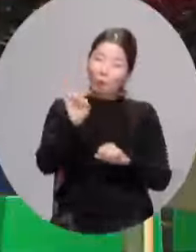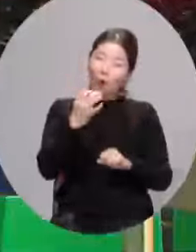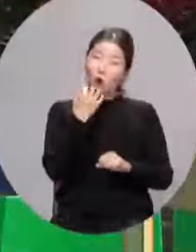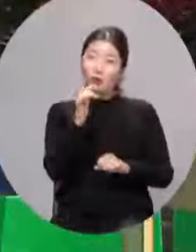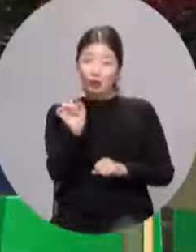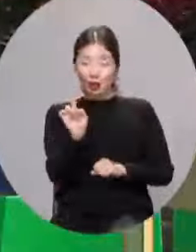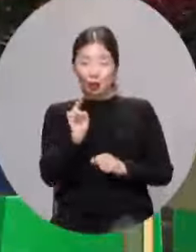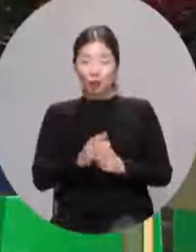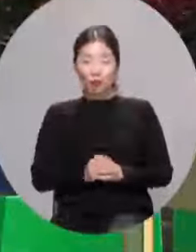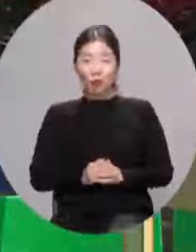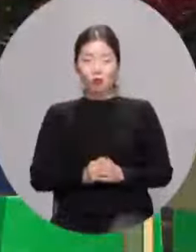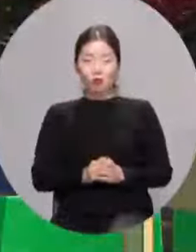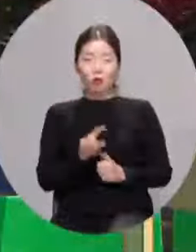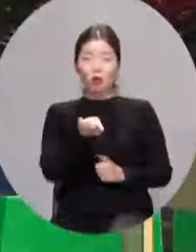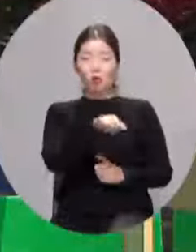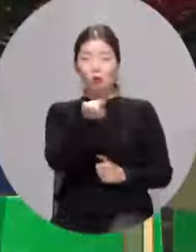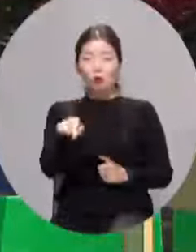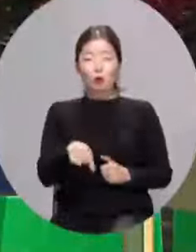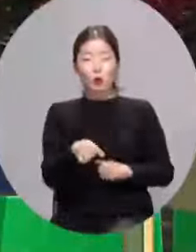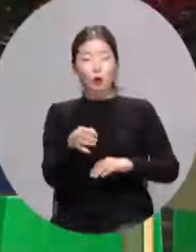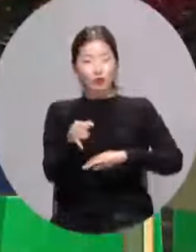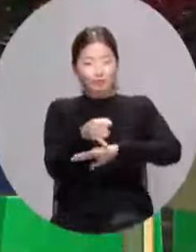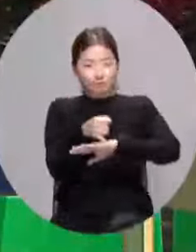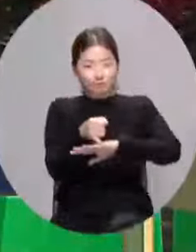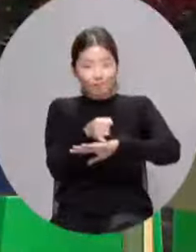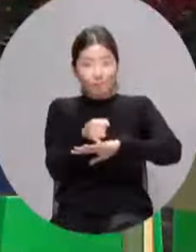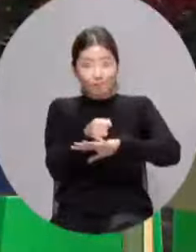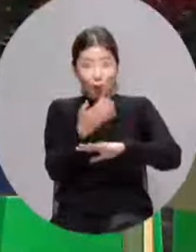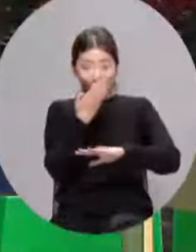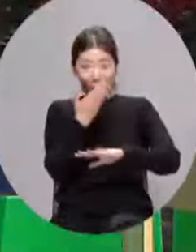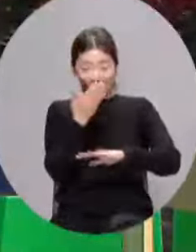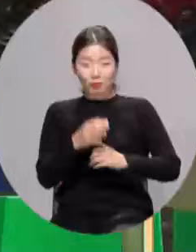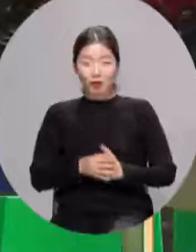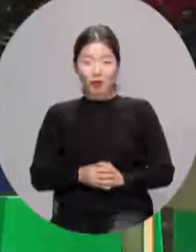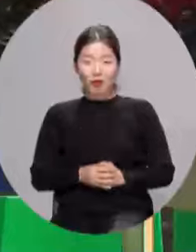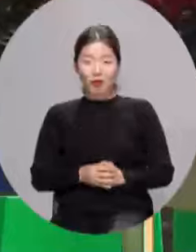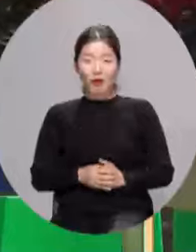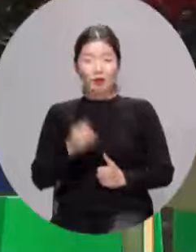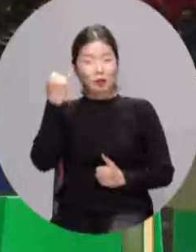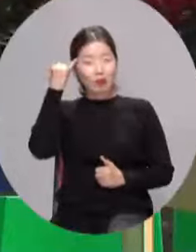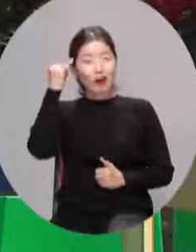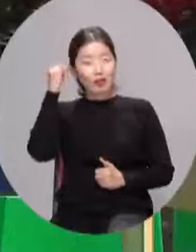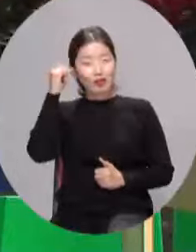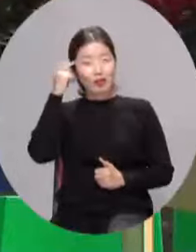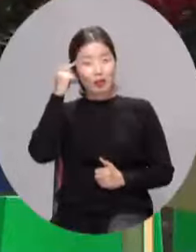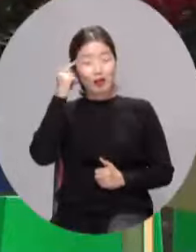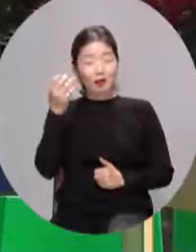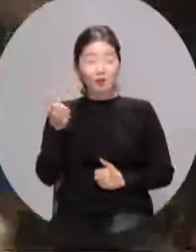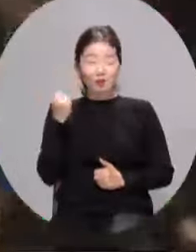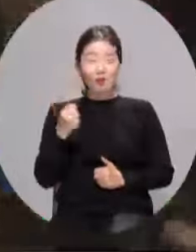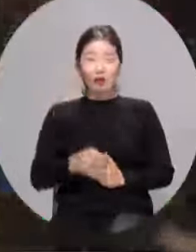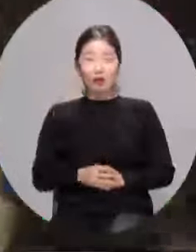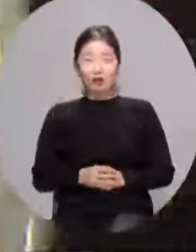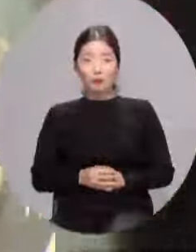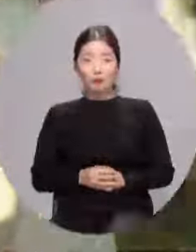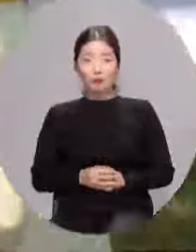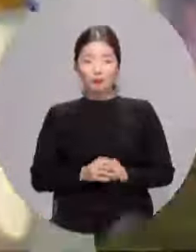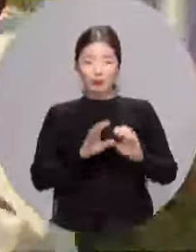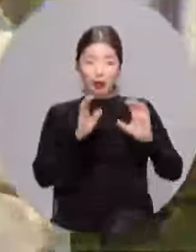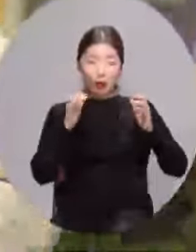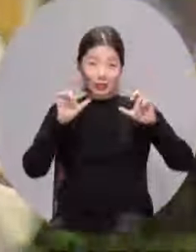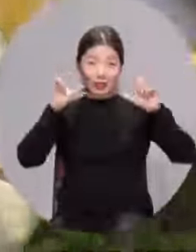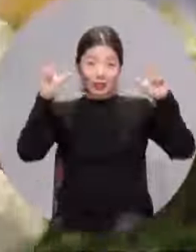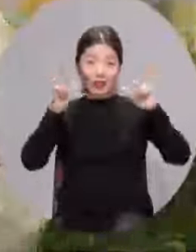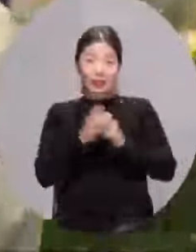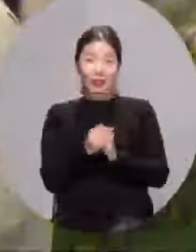색이고 뭐 이렇게 그런 걸 기반으로 설계가 가능하잖아요. 그런 영감이나 이런 걸 얻을 수가 있죠.